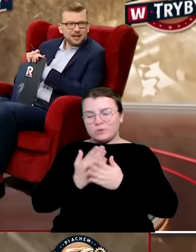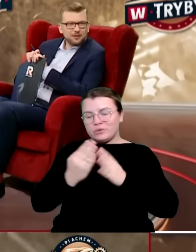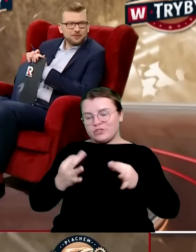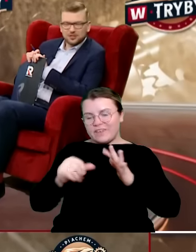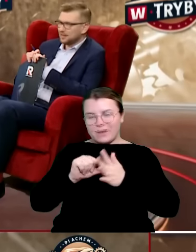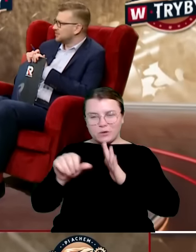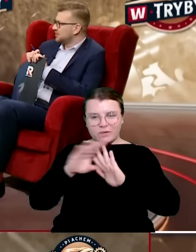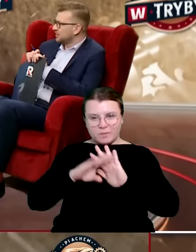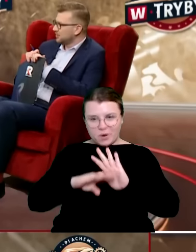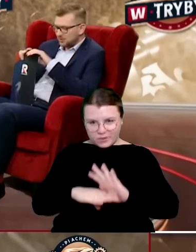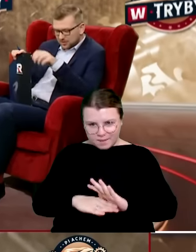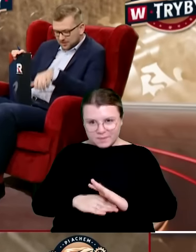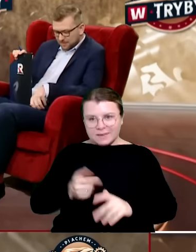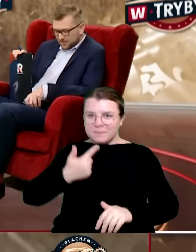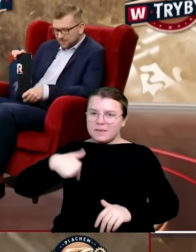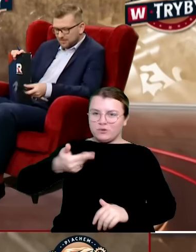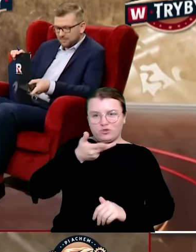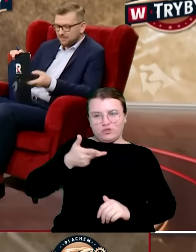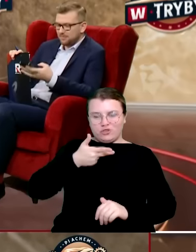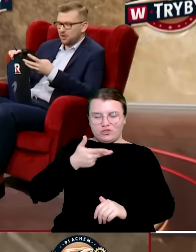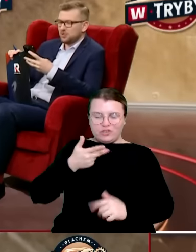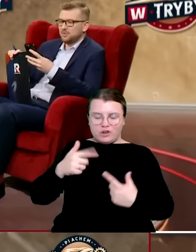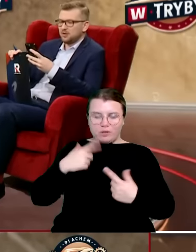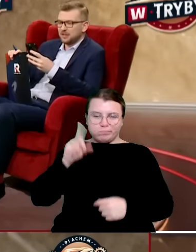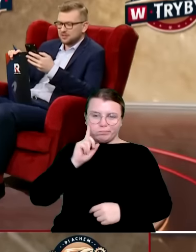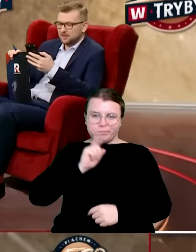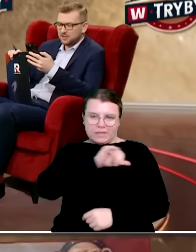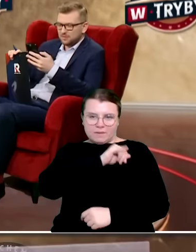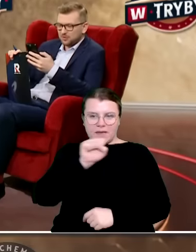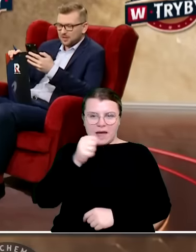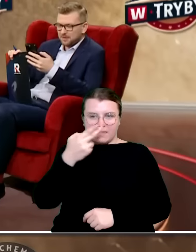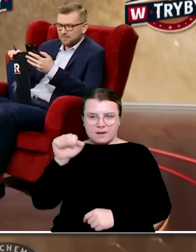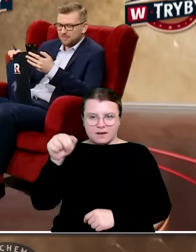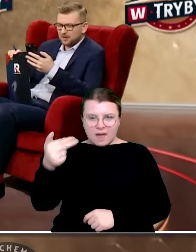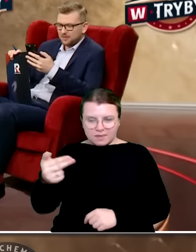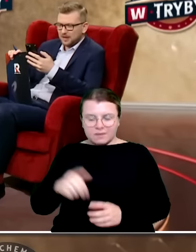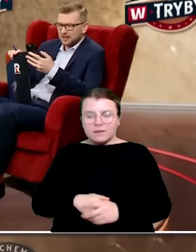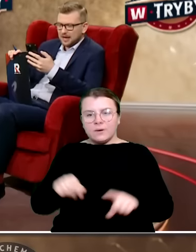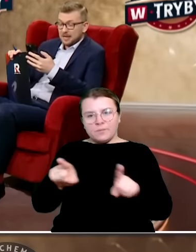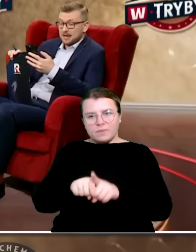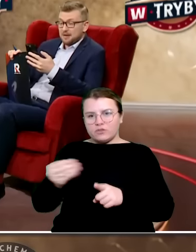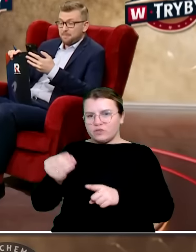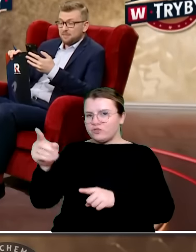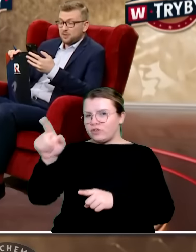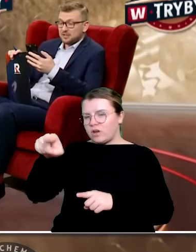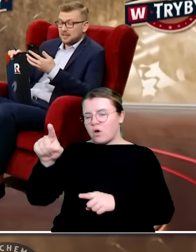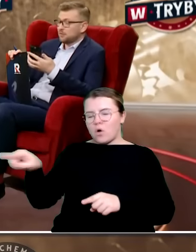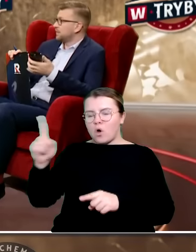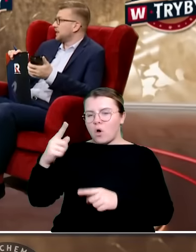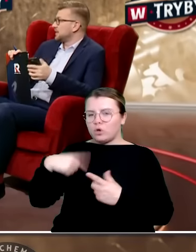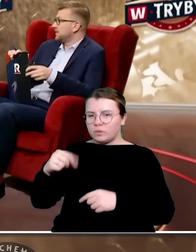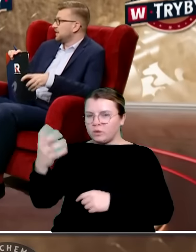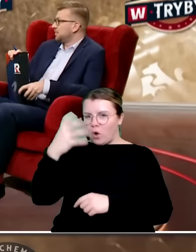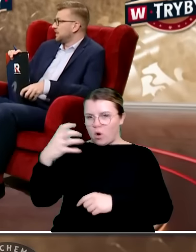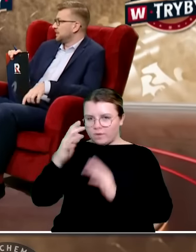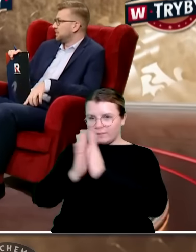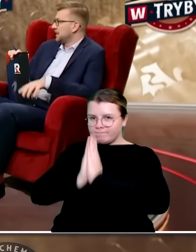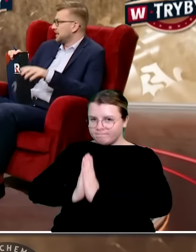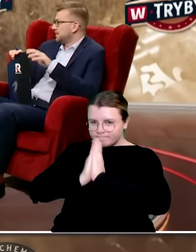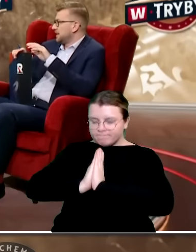program Adrianów Trzech dzisiaj kończę. Jeszcze mamy prośbę od naszych widzów, bo tutaj mnie bombardowali. Pan Piotr Stargówka, nasz